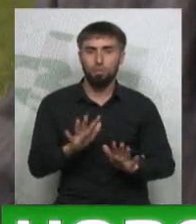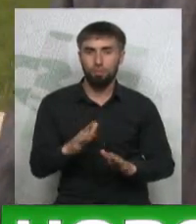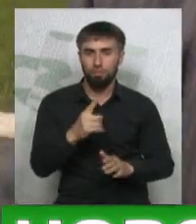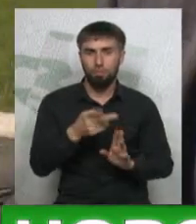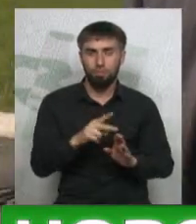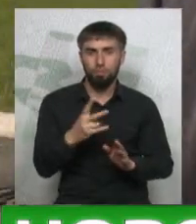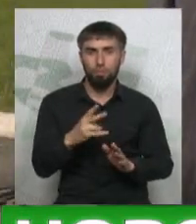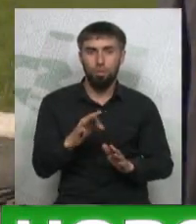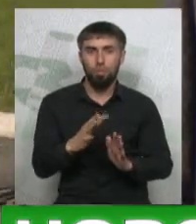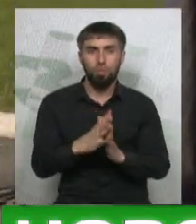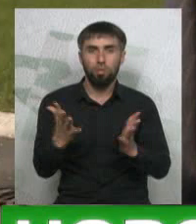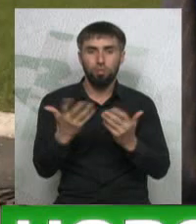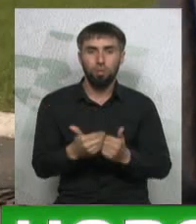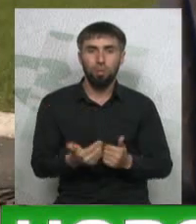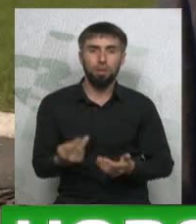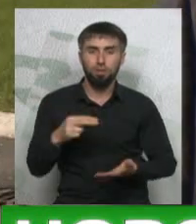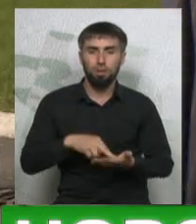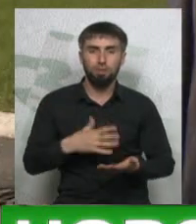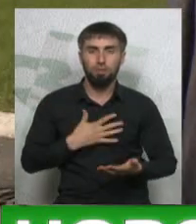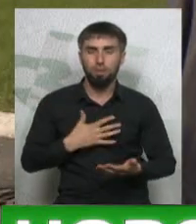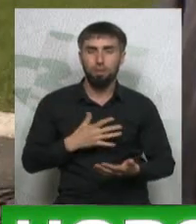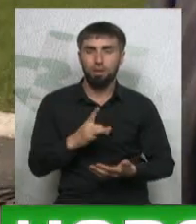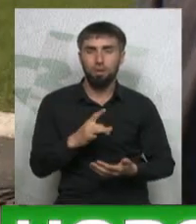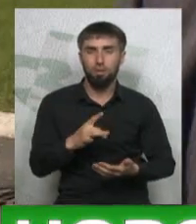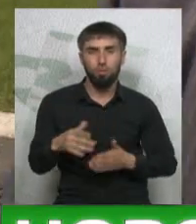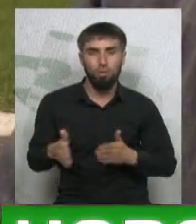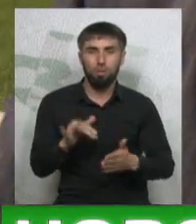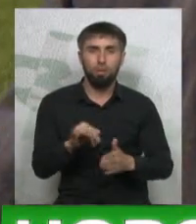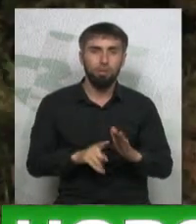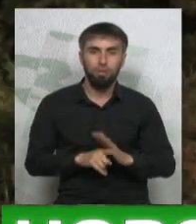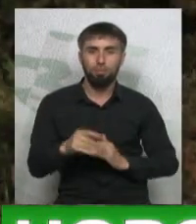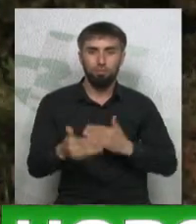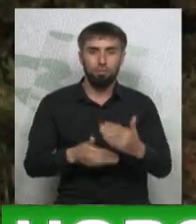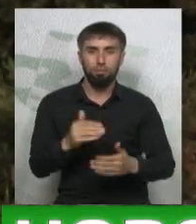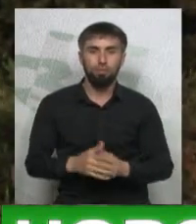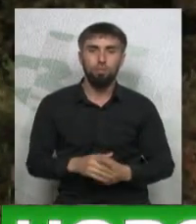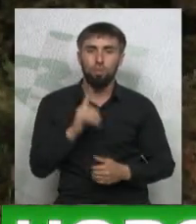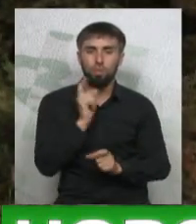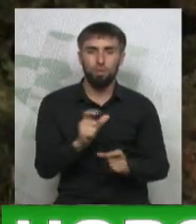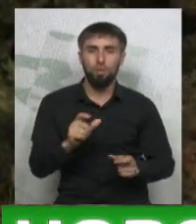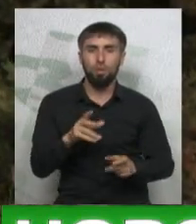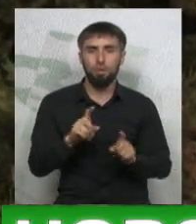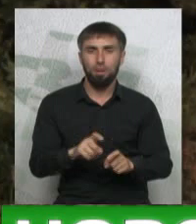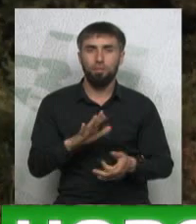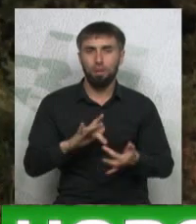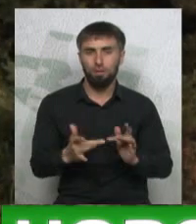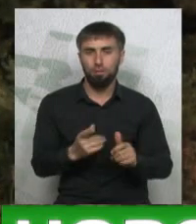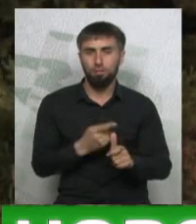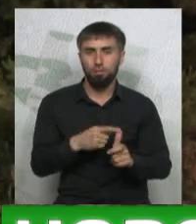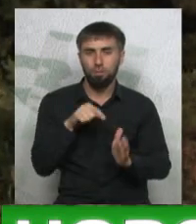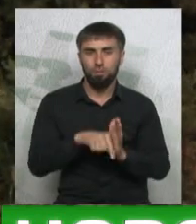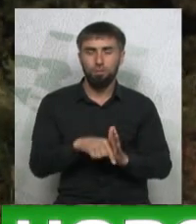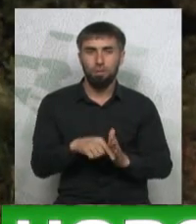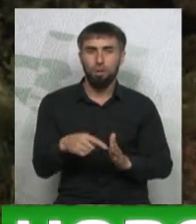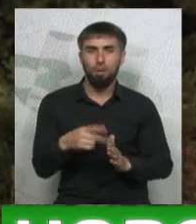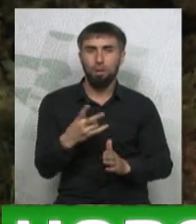счету, стала на свои рельсы и движется поступательно вперед. Какие борьбы? Интернет чем багаж? Так, это был